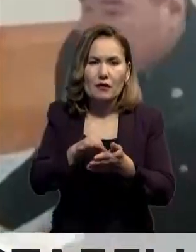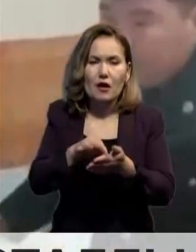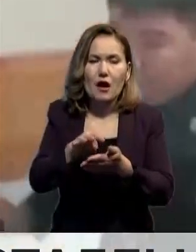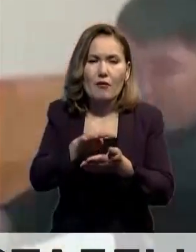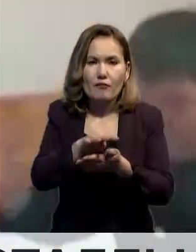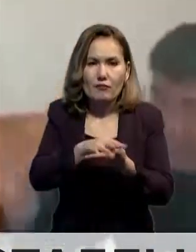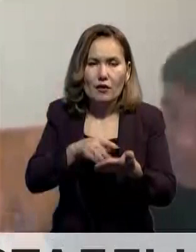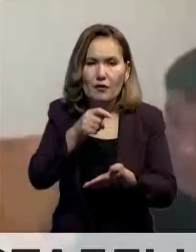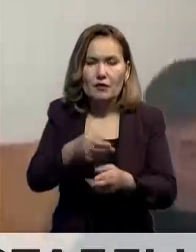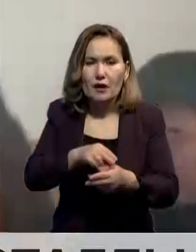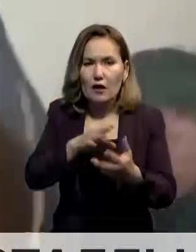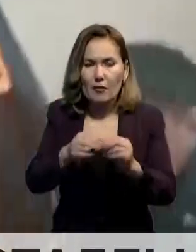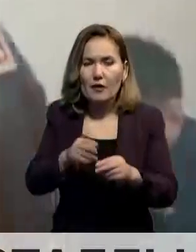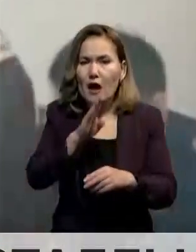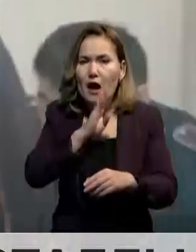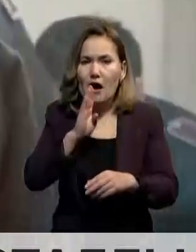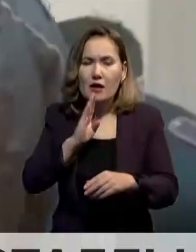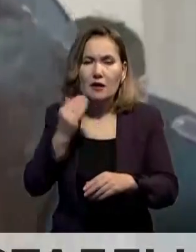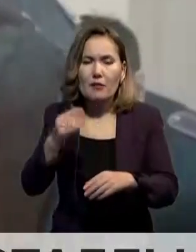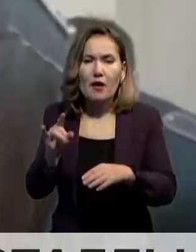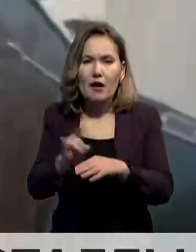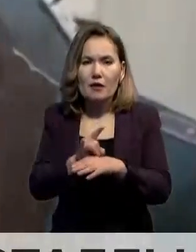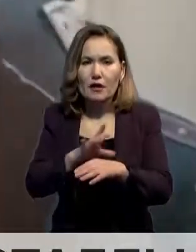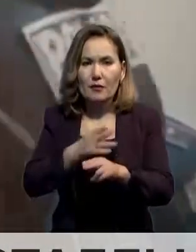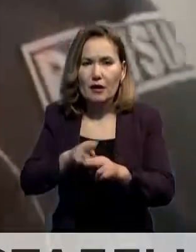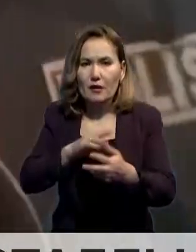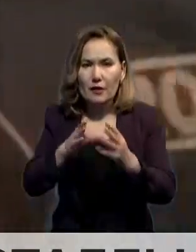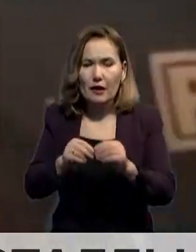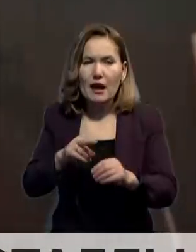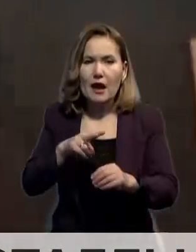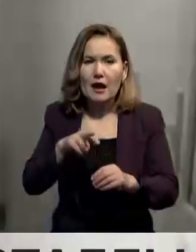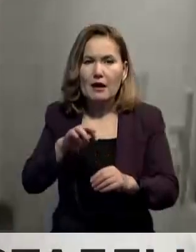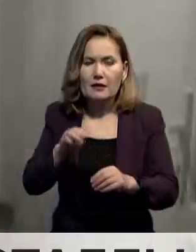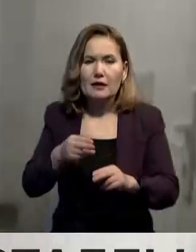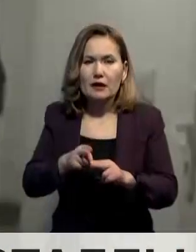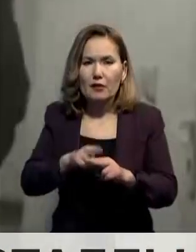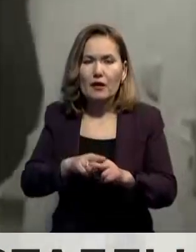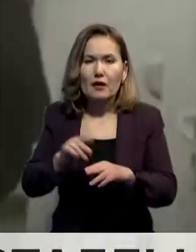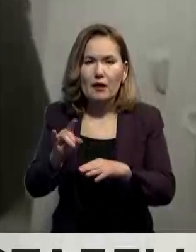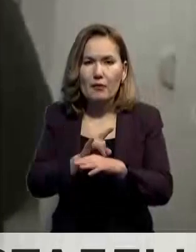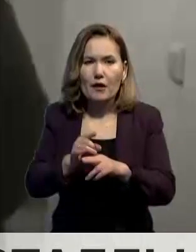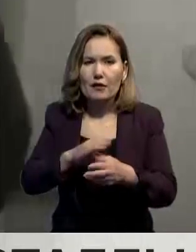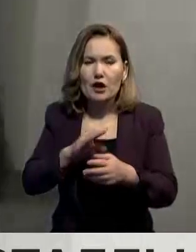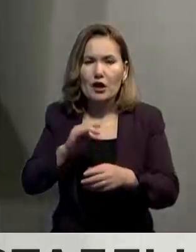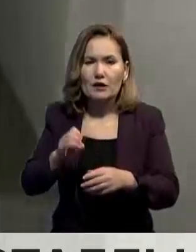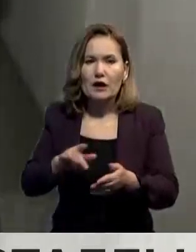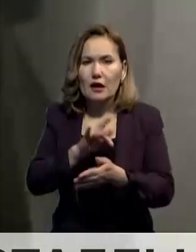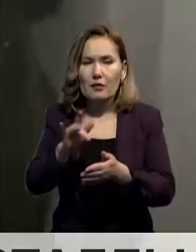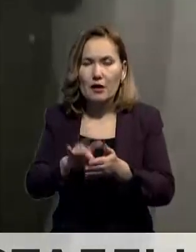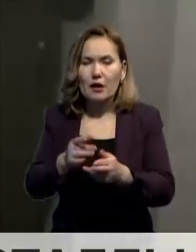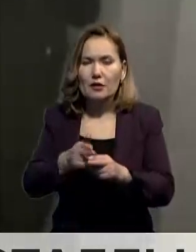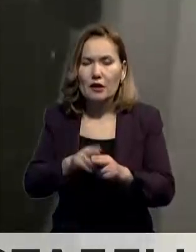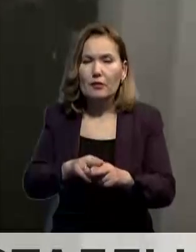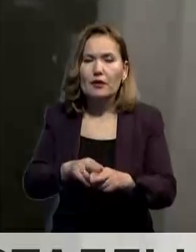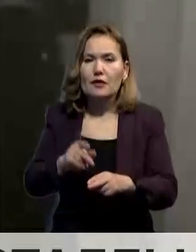қызметкердің жоқтығына көз жеткізгендер полицияға арызданған. Өзін ләззатпын деп таныстырған әйелдің Жаңатас қаласының жұмыссыз